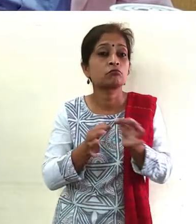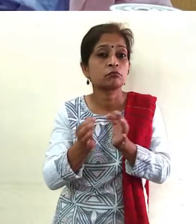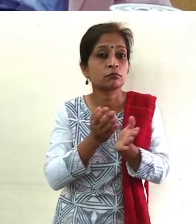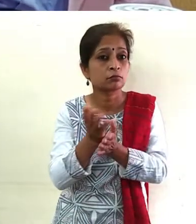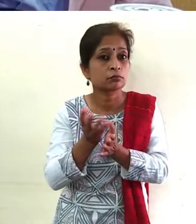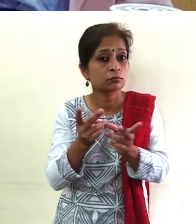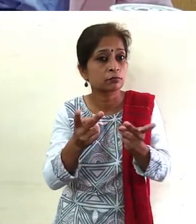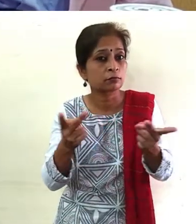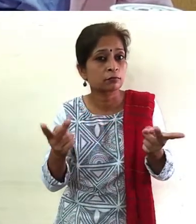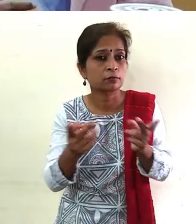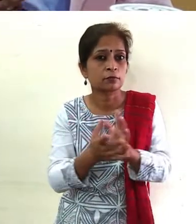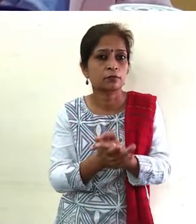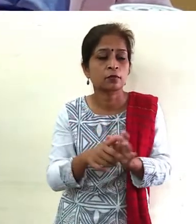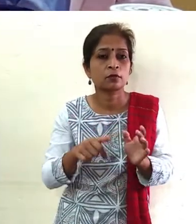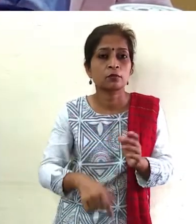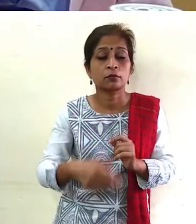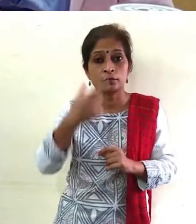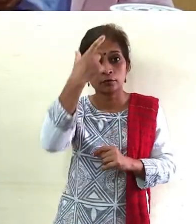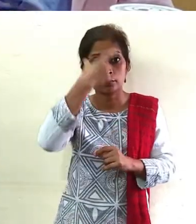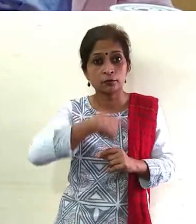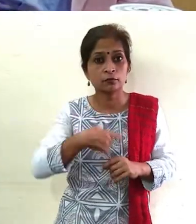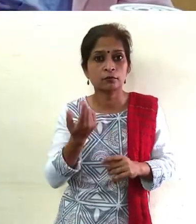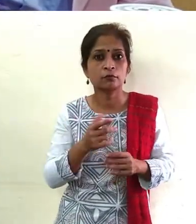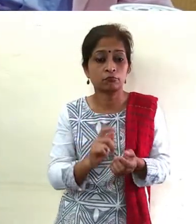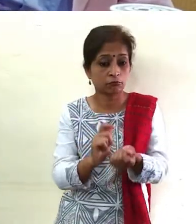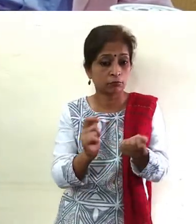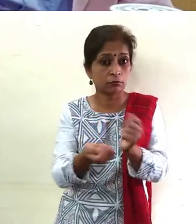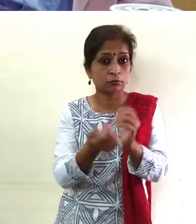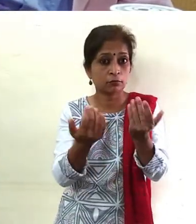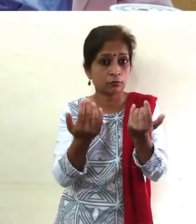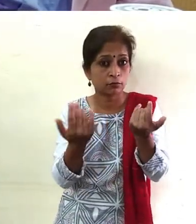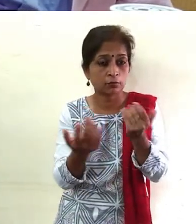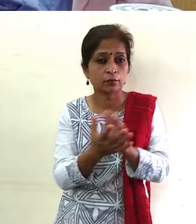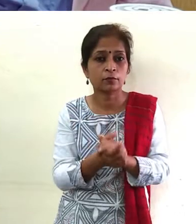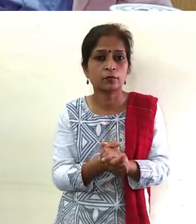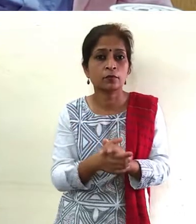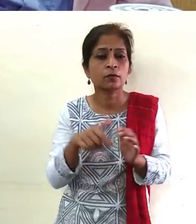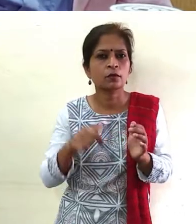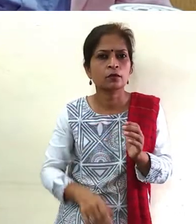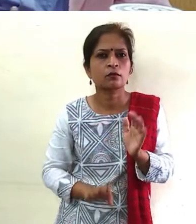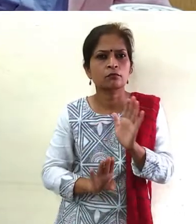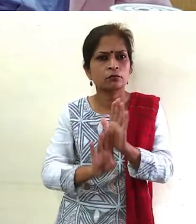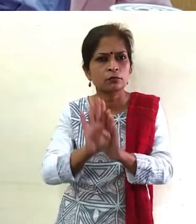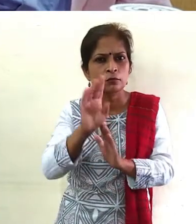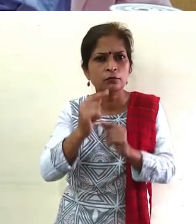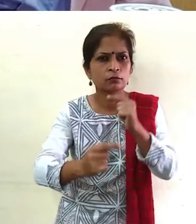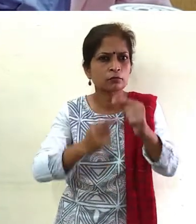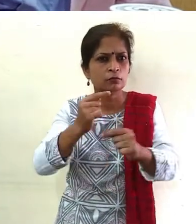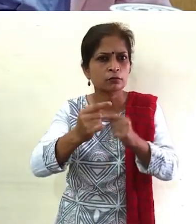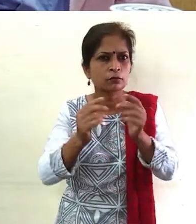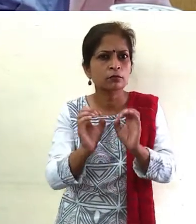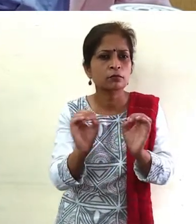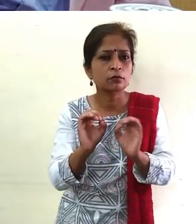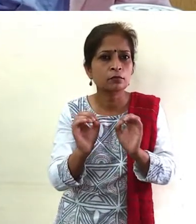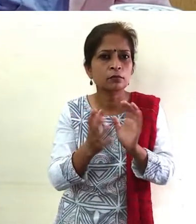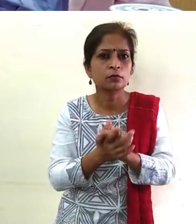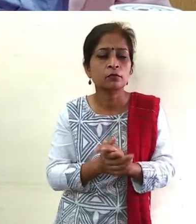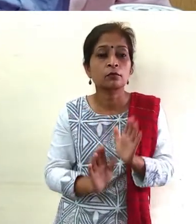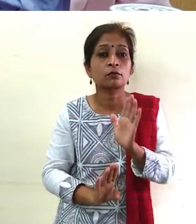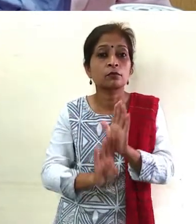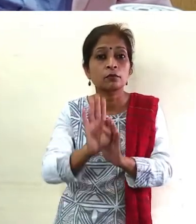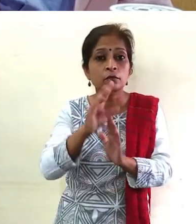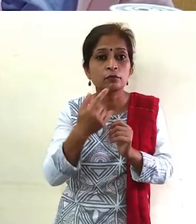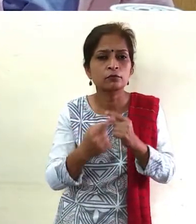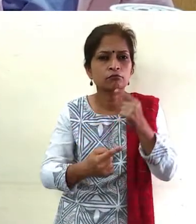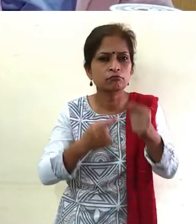ऐसा एक ढांचा जिससे कि आप व्यक्ति में परिवर्तन ला सकते हैं। तो विकास क्रम जो भी हुआ, उस विकास क्रम